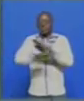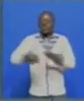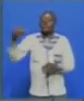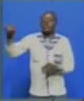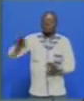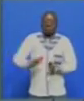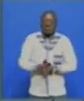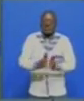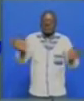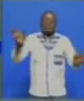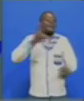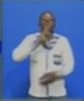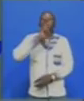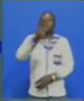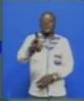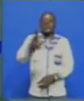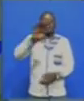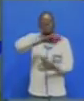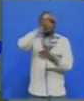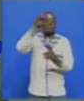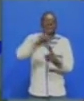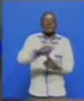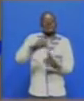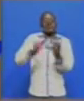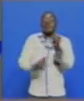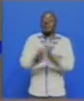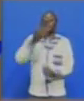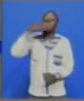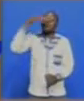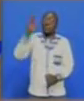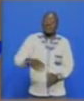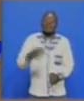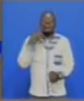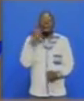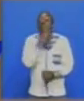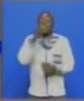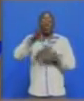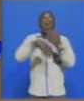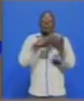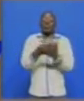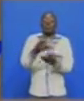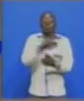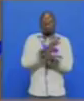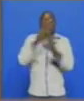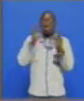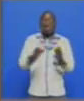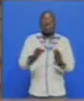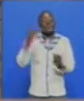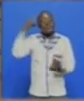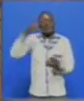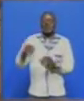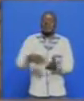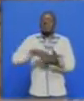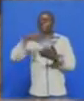une réalité. C'est une situation qui passe mal aux yeux de certains conservateurs. Leur crainte, c'est la perte d'un pan